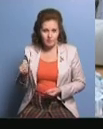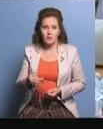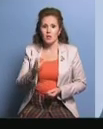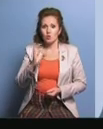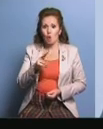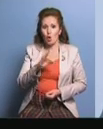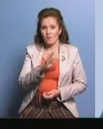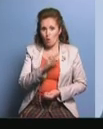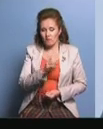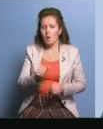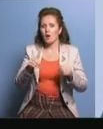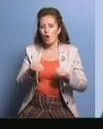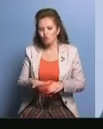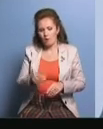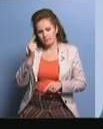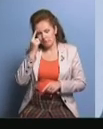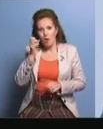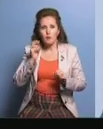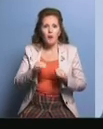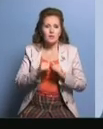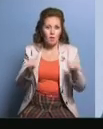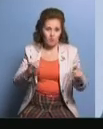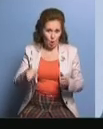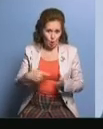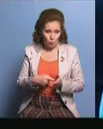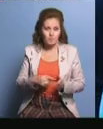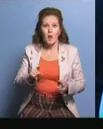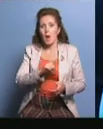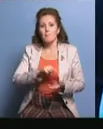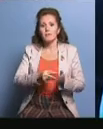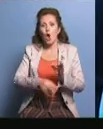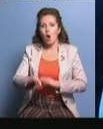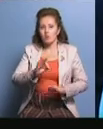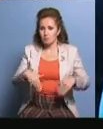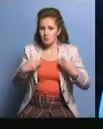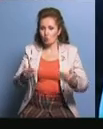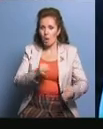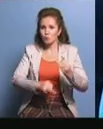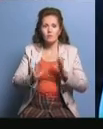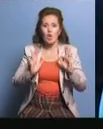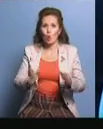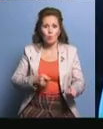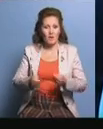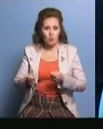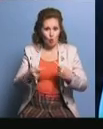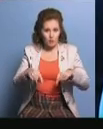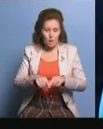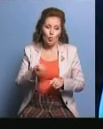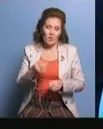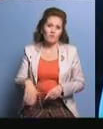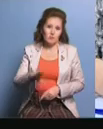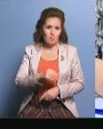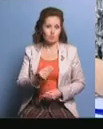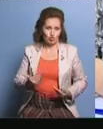Соловьева, решали, как развивать город. Проект предложили обсудить не только управляющим организациям и чиновникам, но и всем жителям